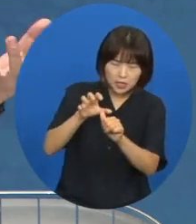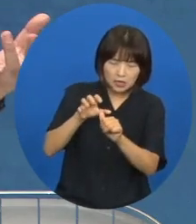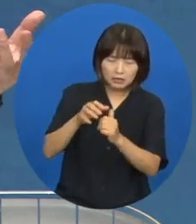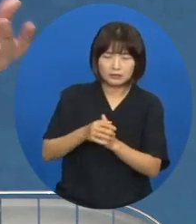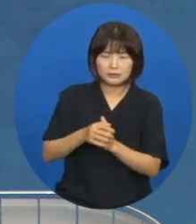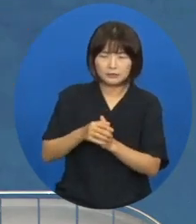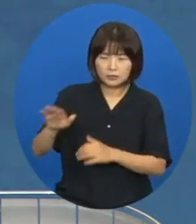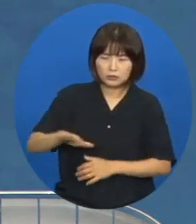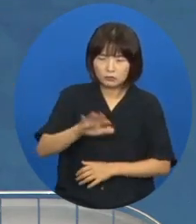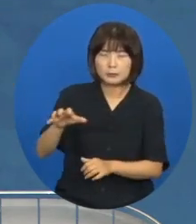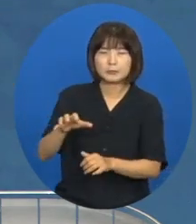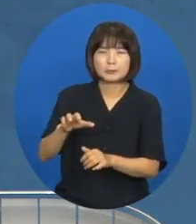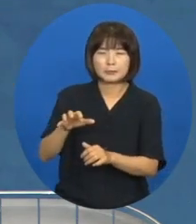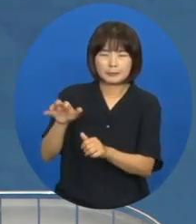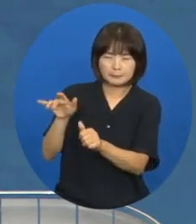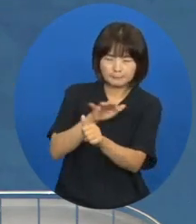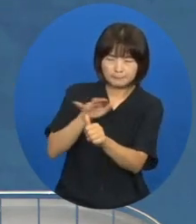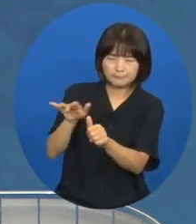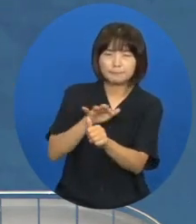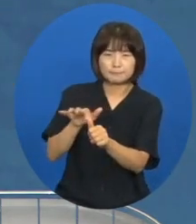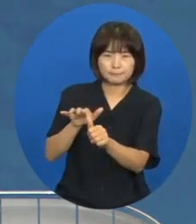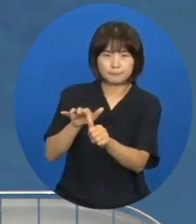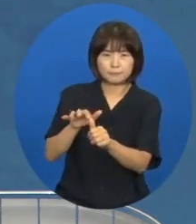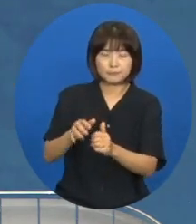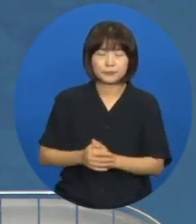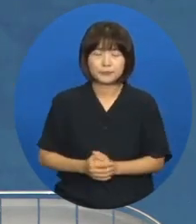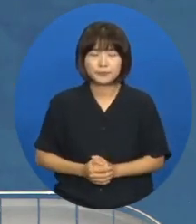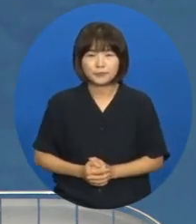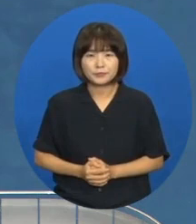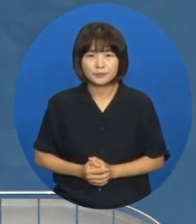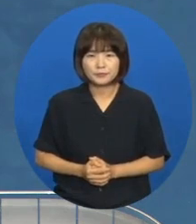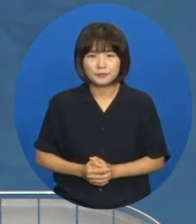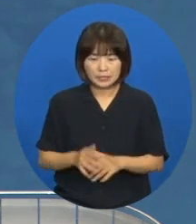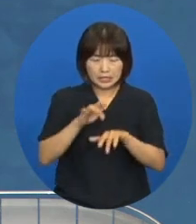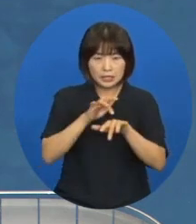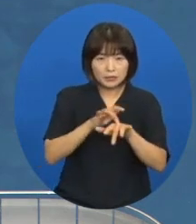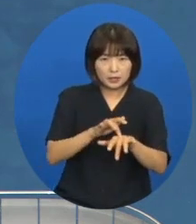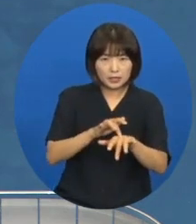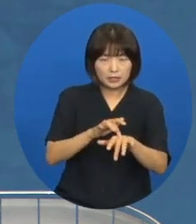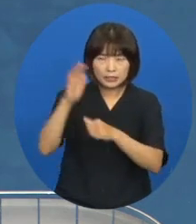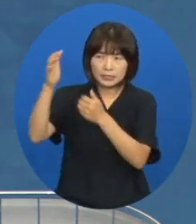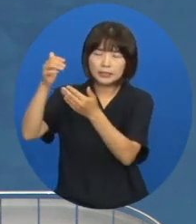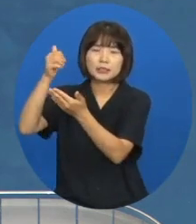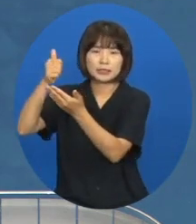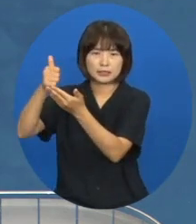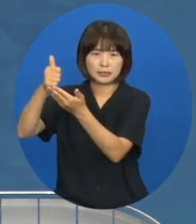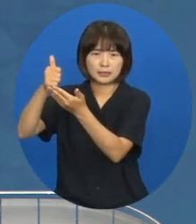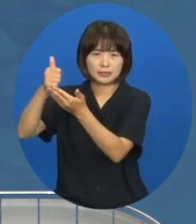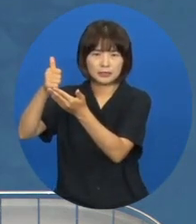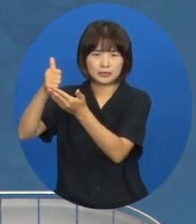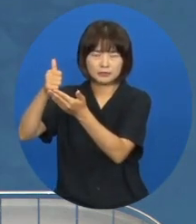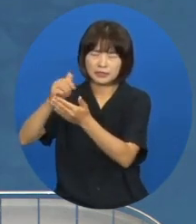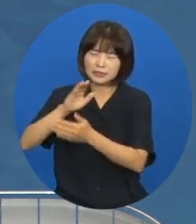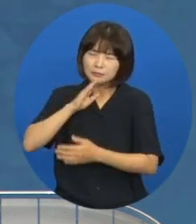이상 넘어갔으니까 그러는 거거든요. 그러면서 마귀가 하나님을